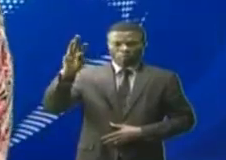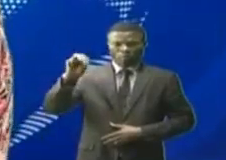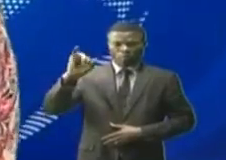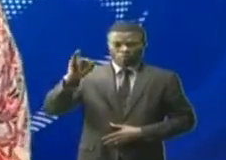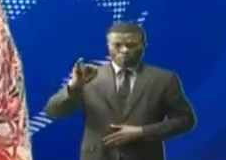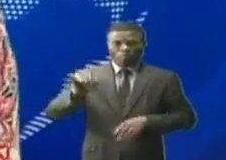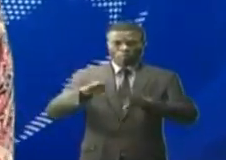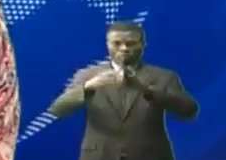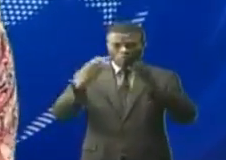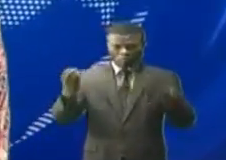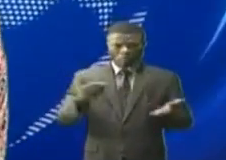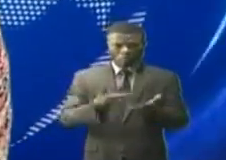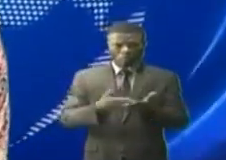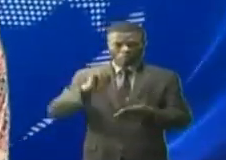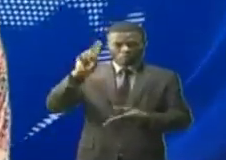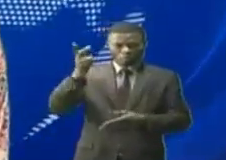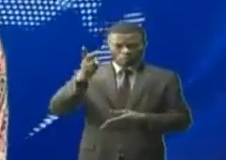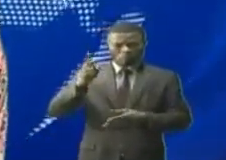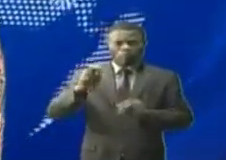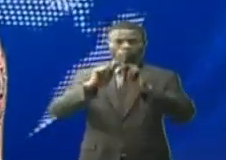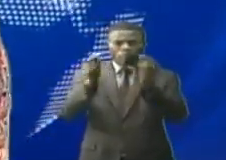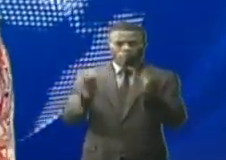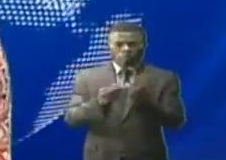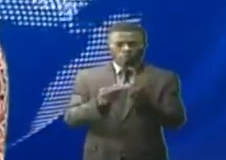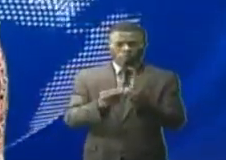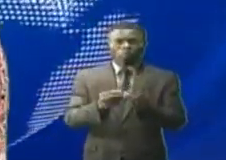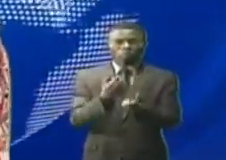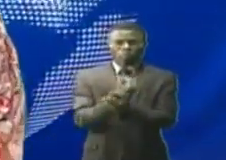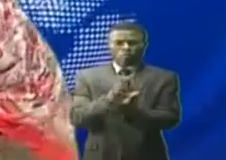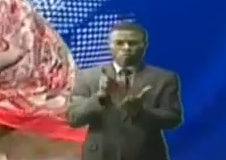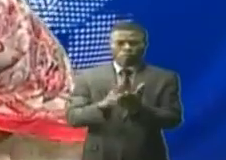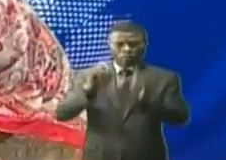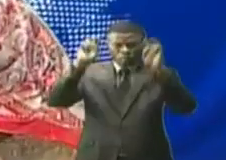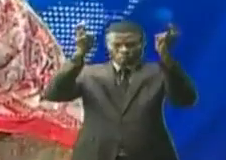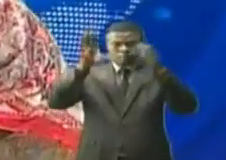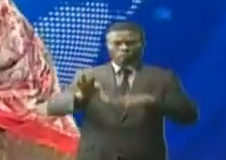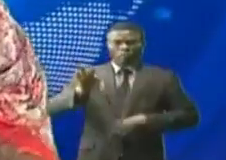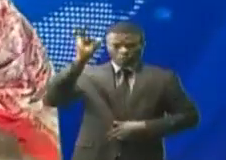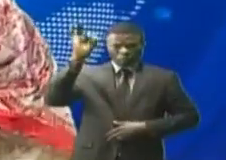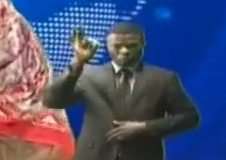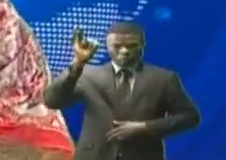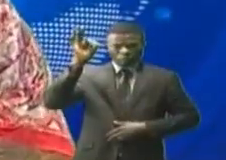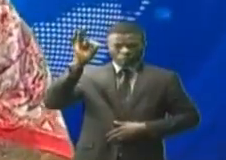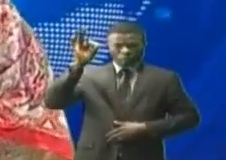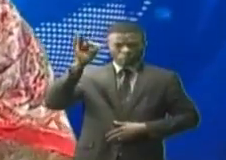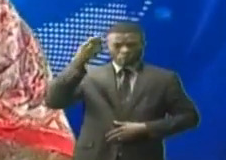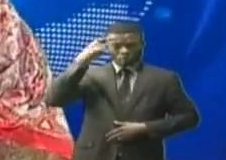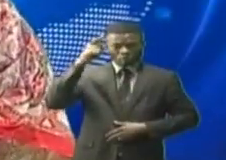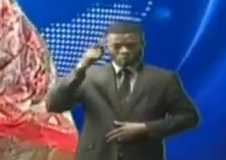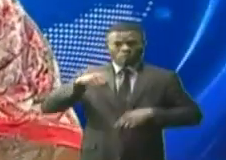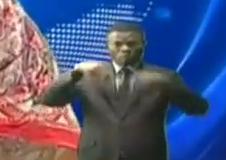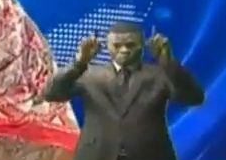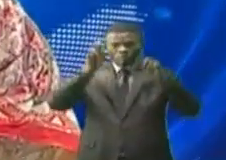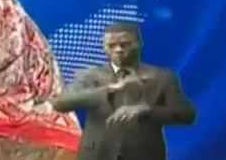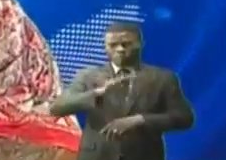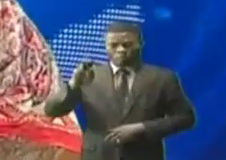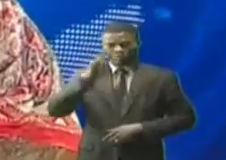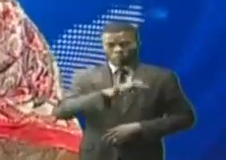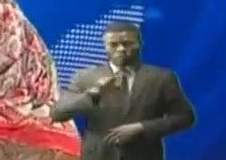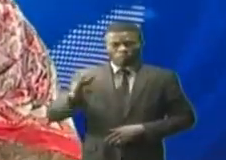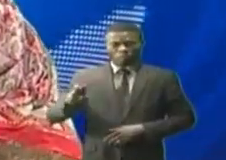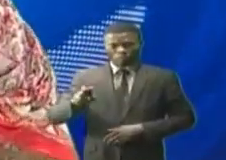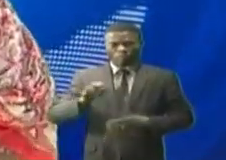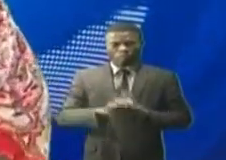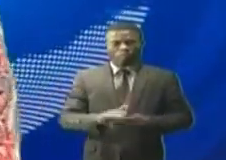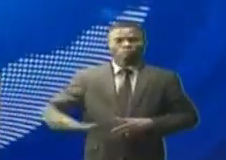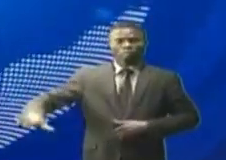en Gandajika du 2e colloque interdisciplinaire. Le thème choisi, retenu pour cette année, est l'ethnie,